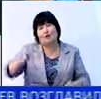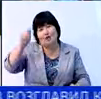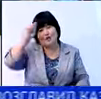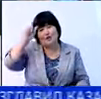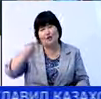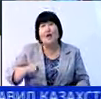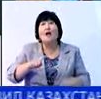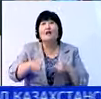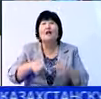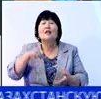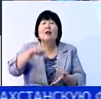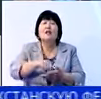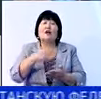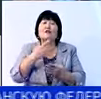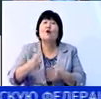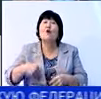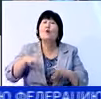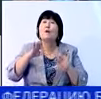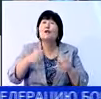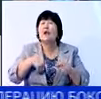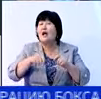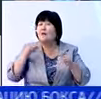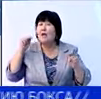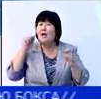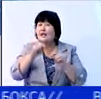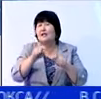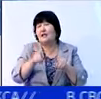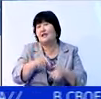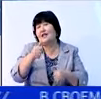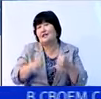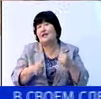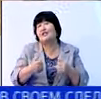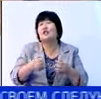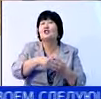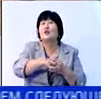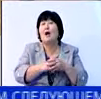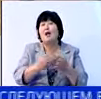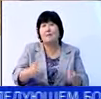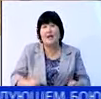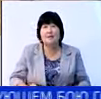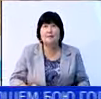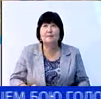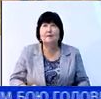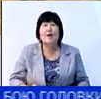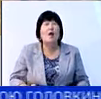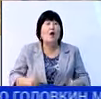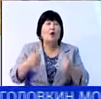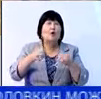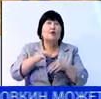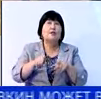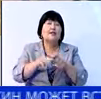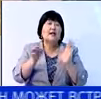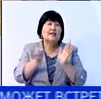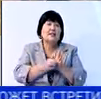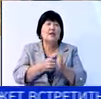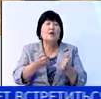Далее участники демонстрировали свое мастерство в меткости стрельбы и состязались в борьбе. Конкурс проводится с целью